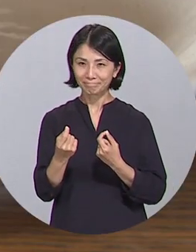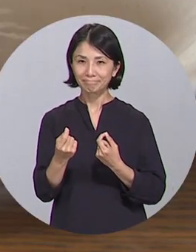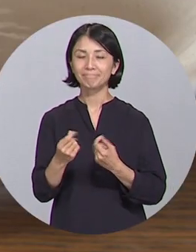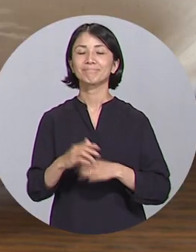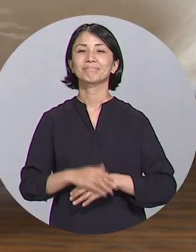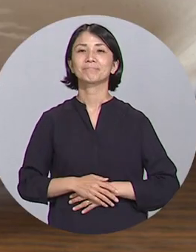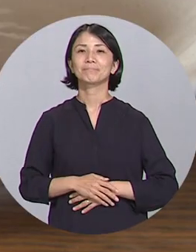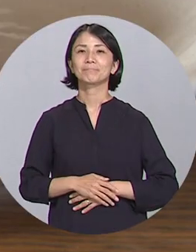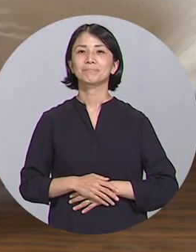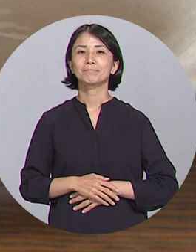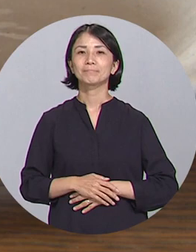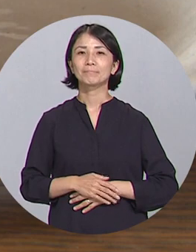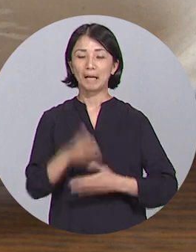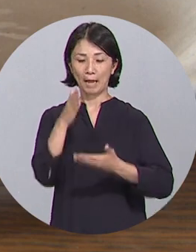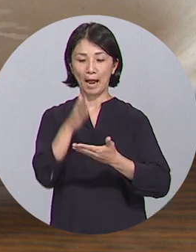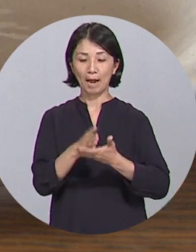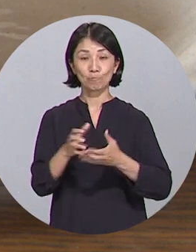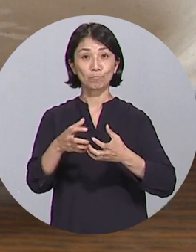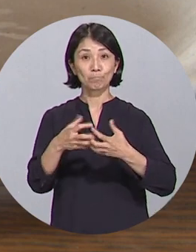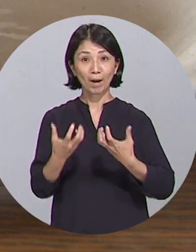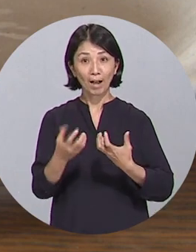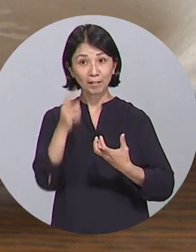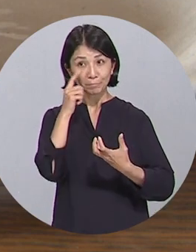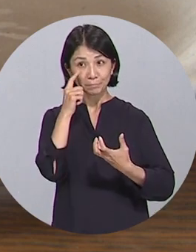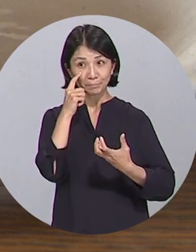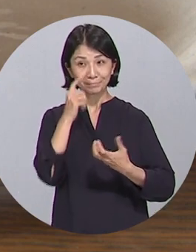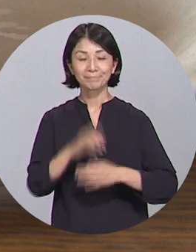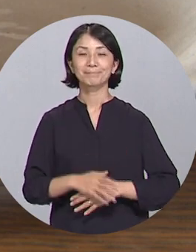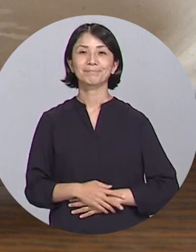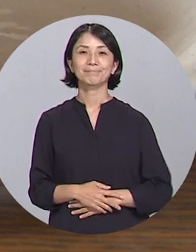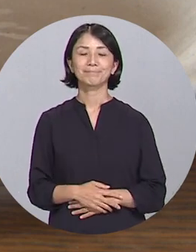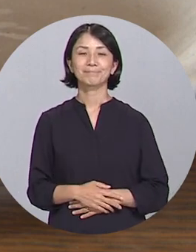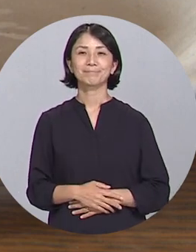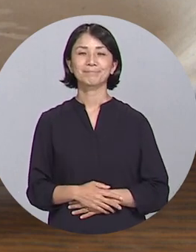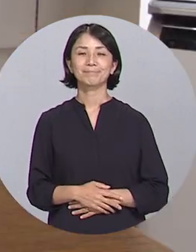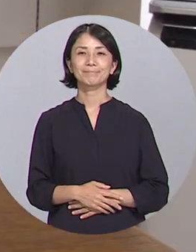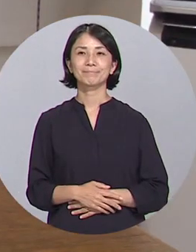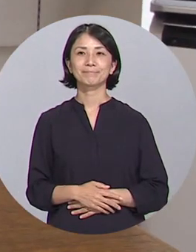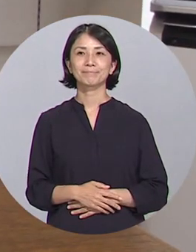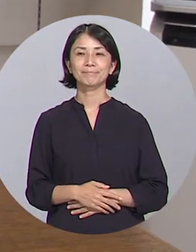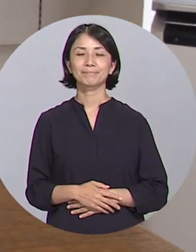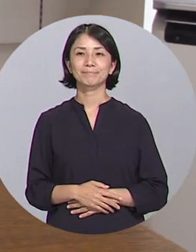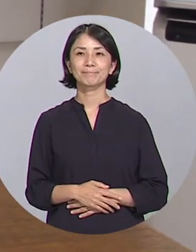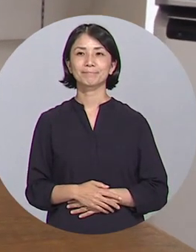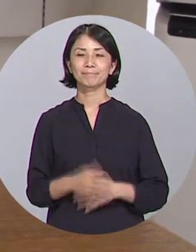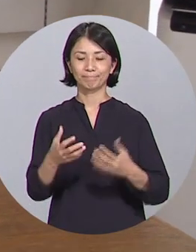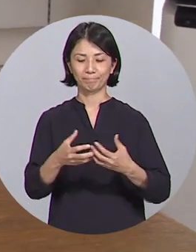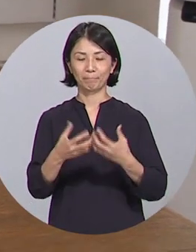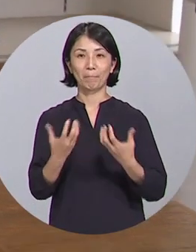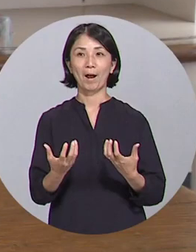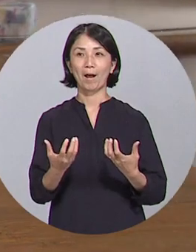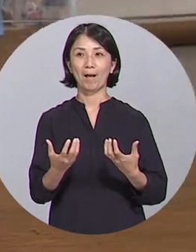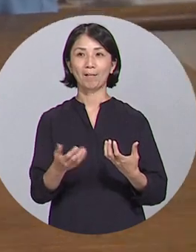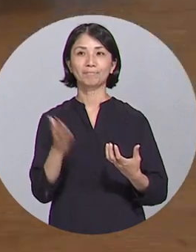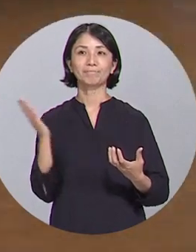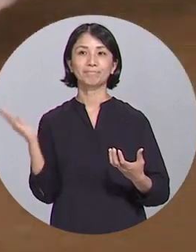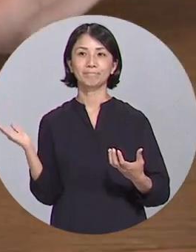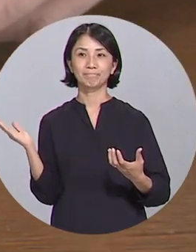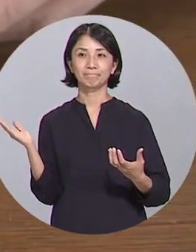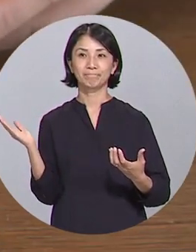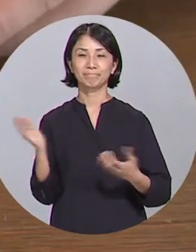と思うんですけど、それじゃあ半分に切ってみましょう。 どうなってるんだろう。 こんな感じです